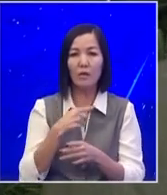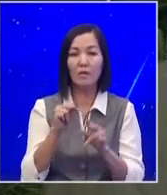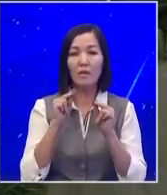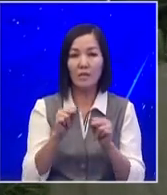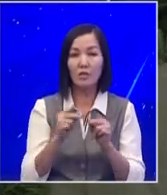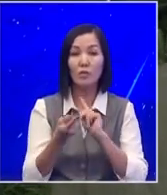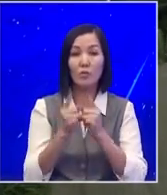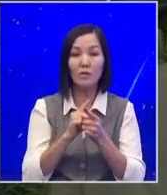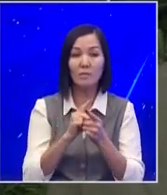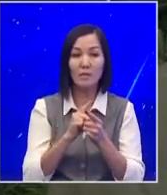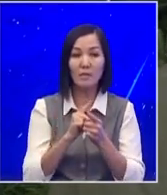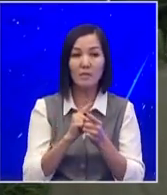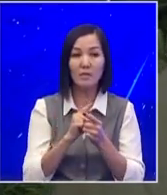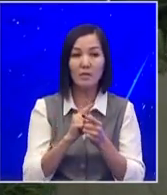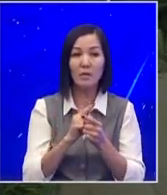он изменился до